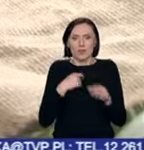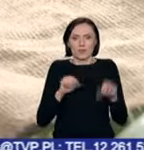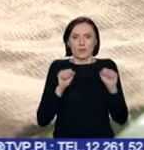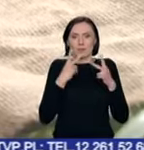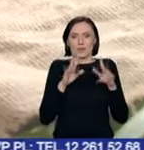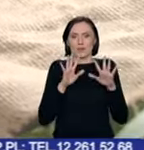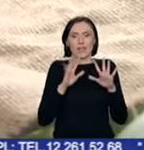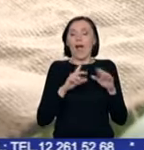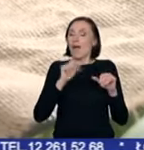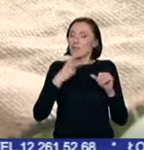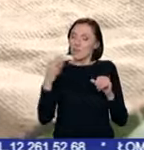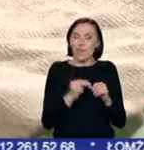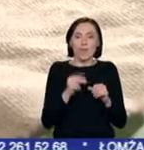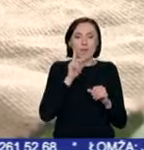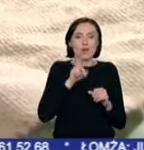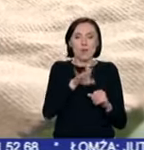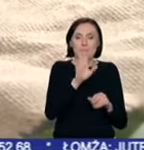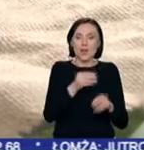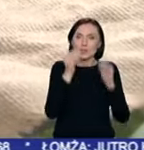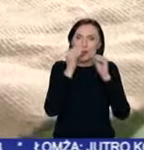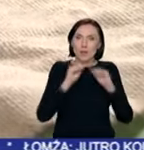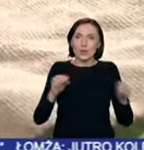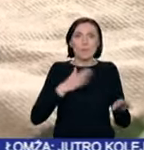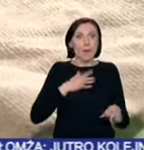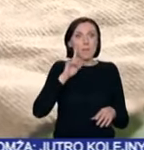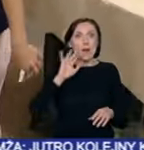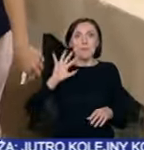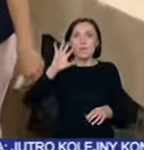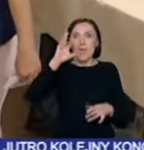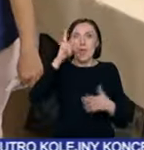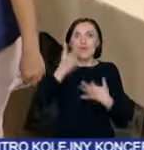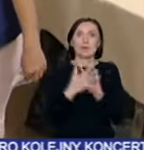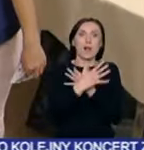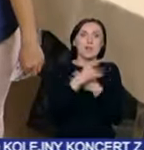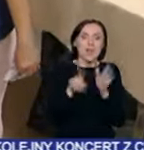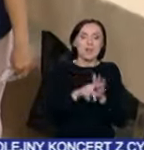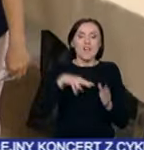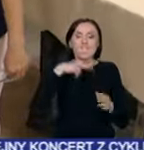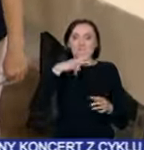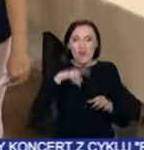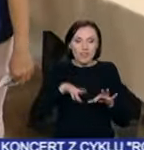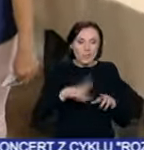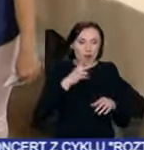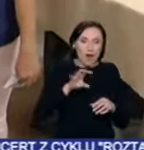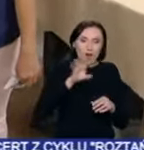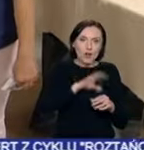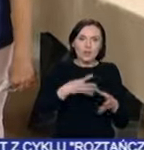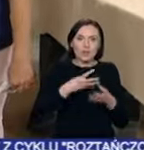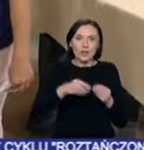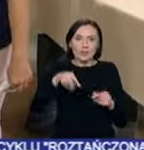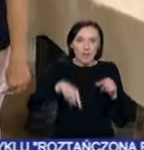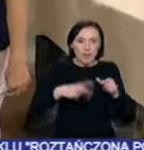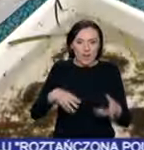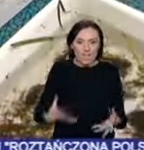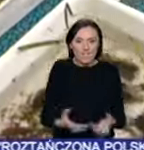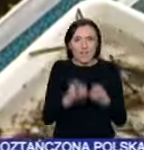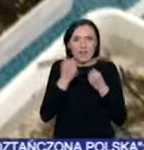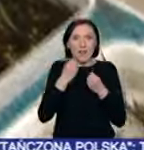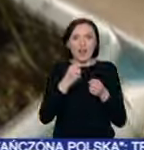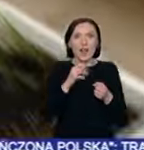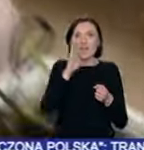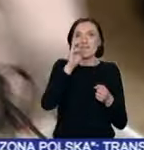owady zasługują na szacunek. Mamy piękne owady krajowe, owady wodne na przykład. Można pogrzebać w bali, wyciągnąć